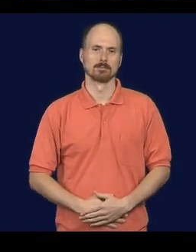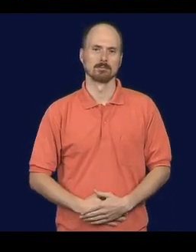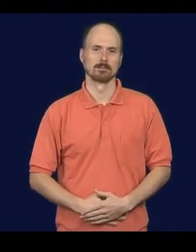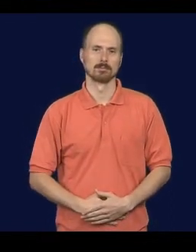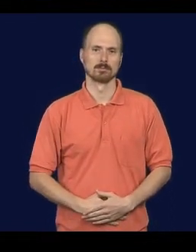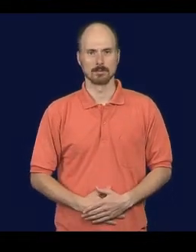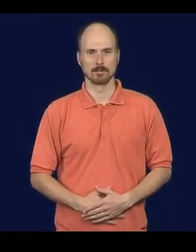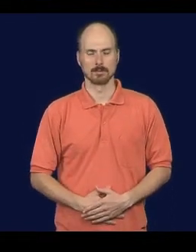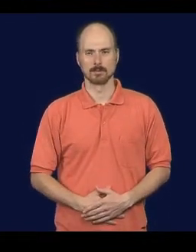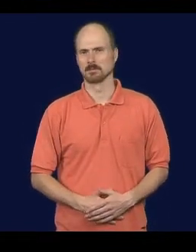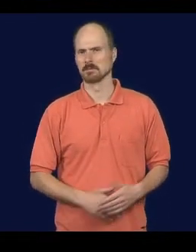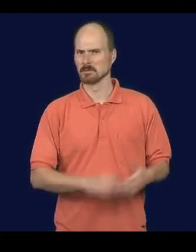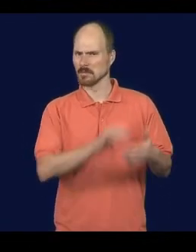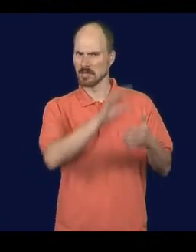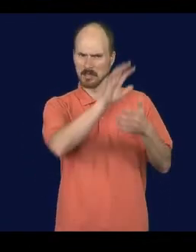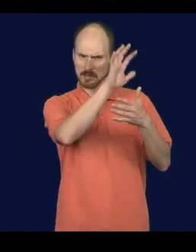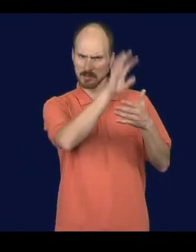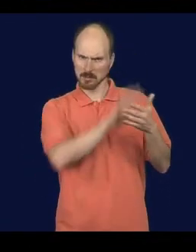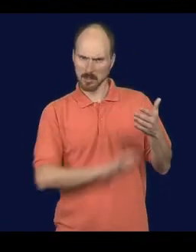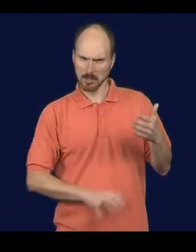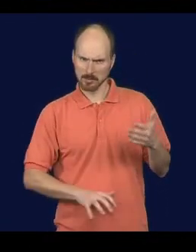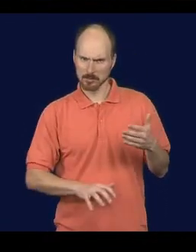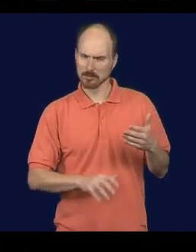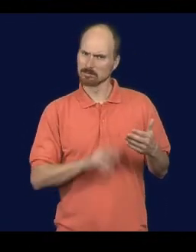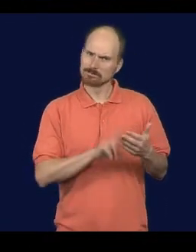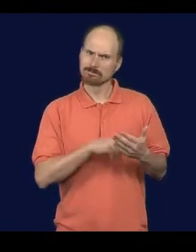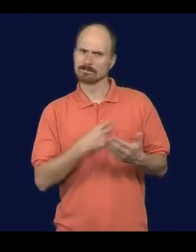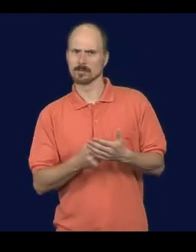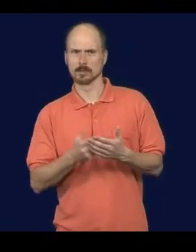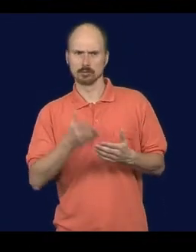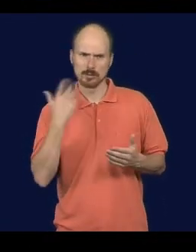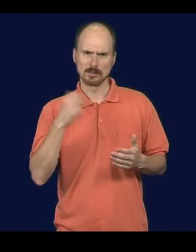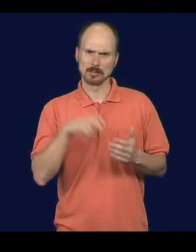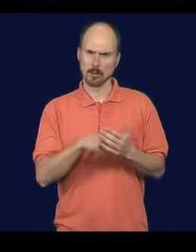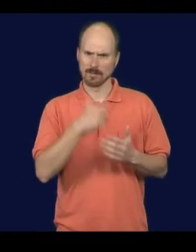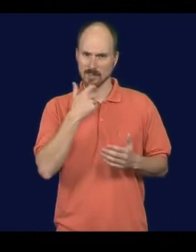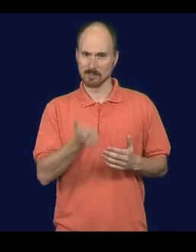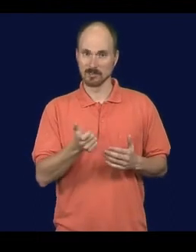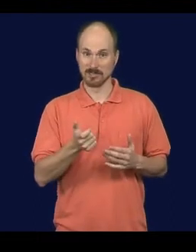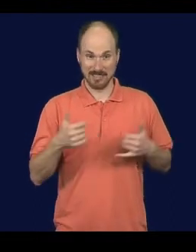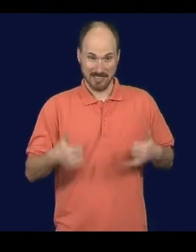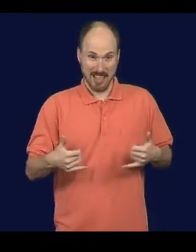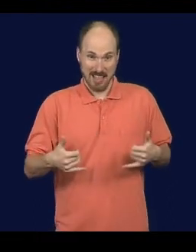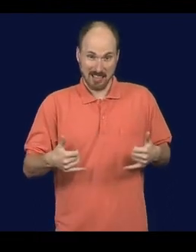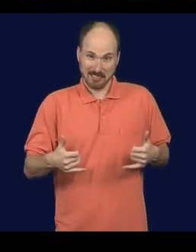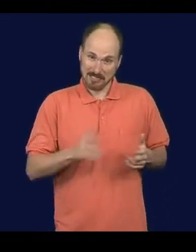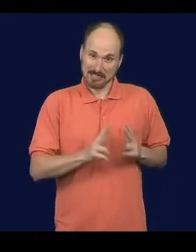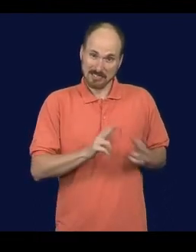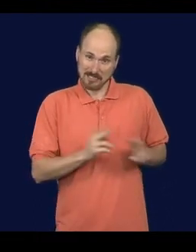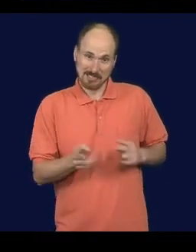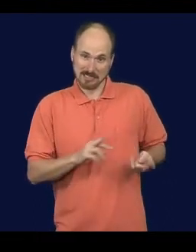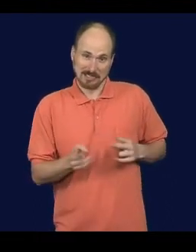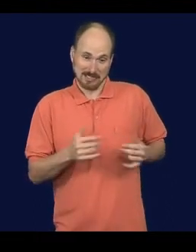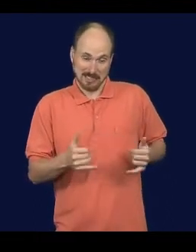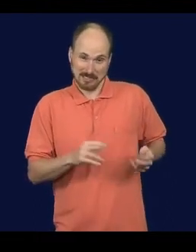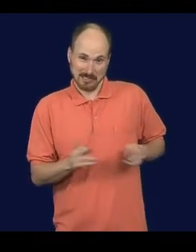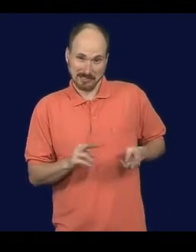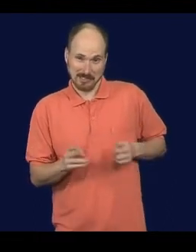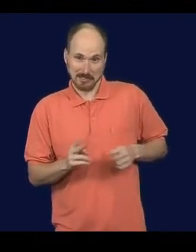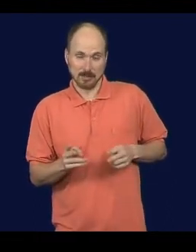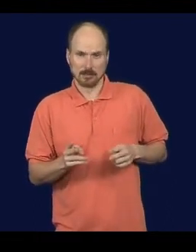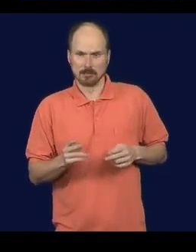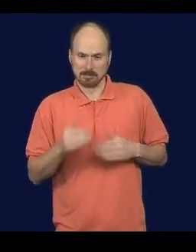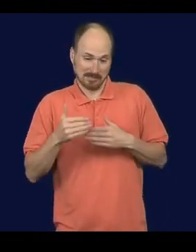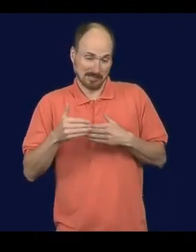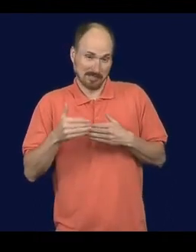Dobrý den, Pešková. Já jsem se chtěla zeptat ohledně toho kalendáře a případně, kde můžeme najít nějaký manuál, tak, který kalendář